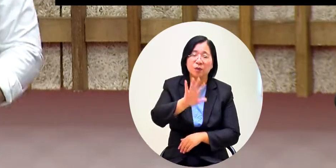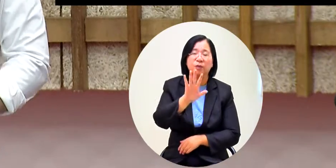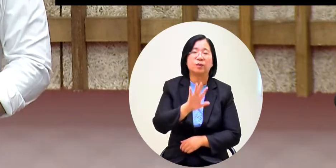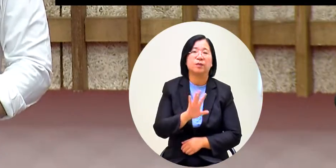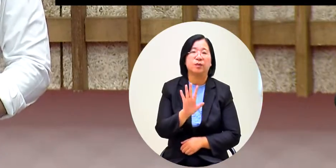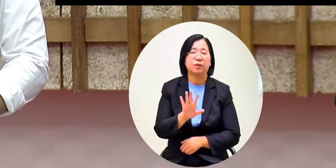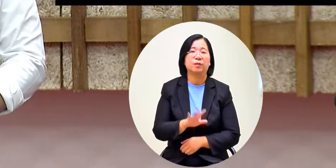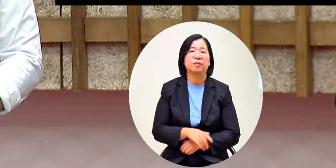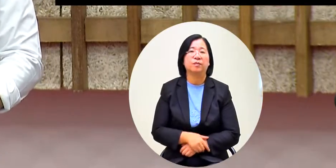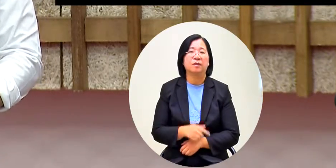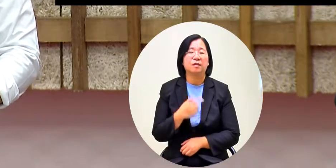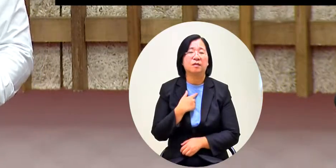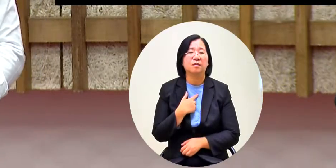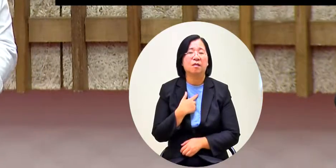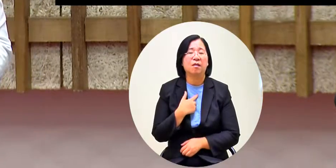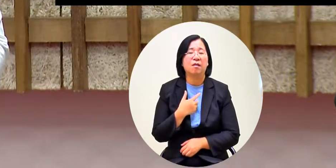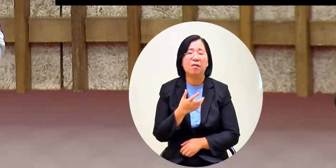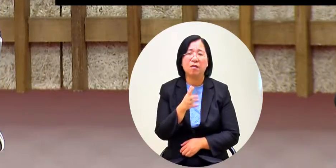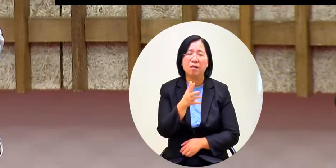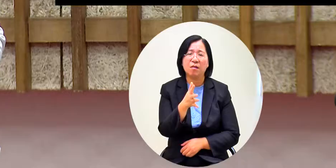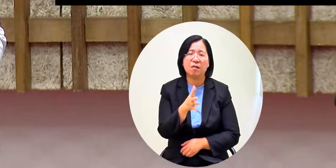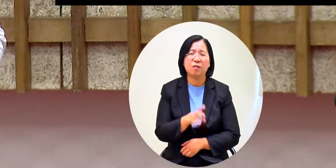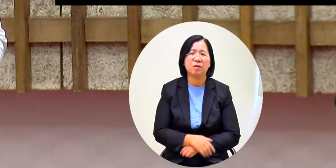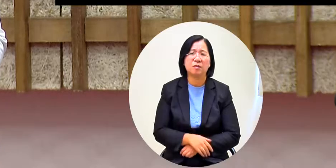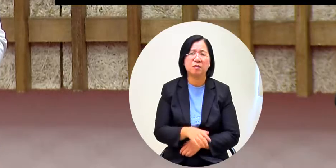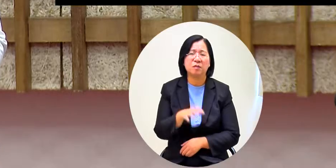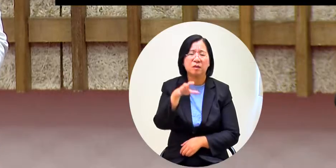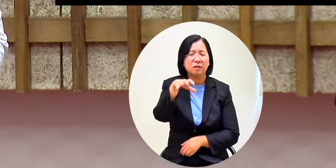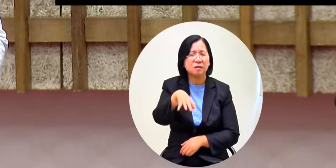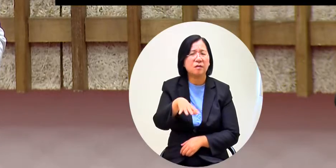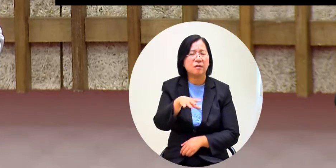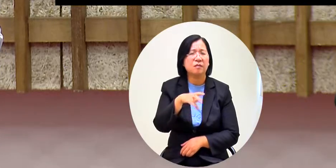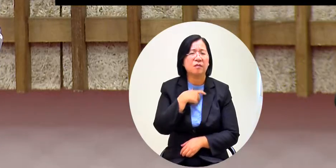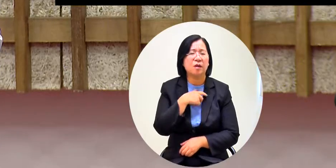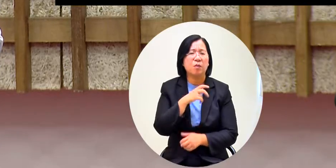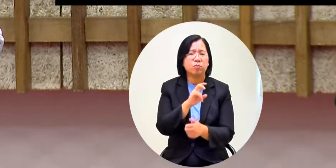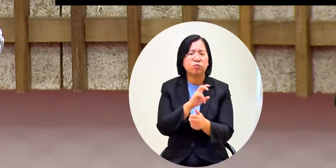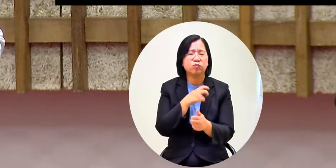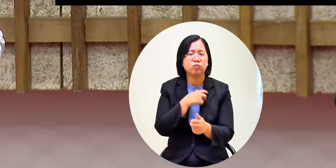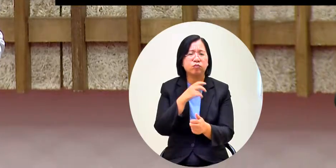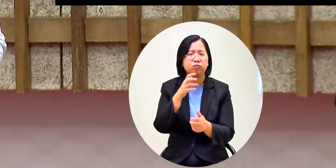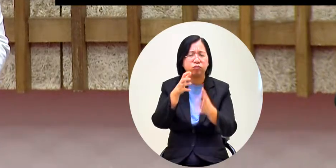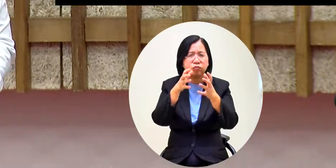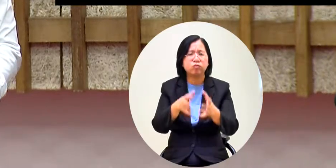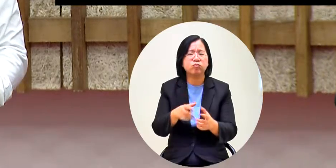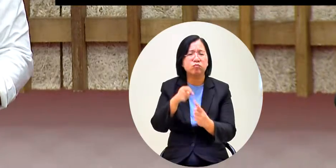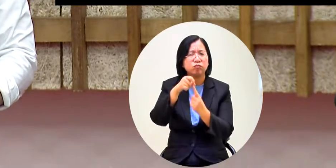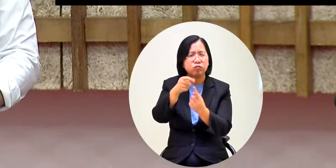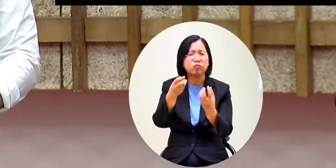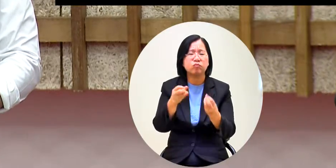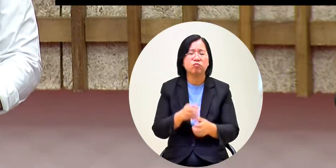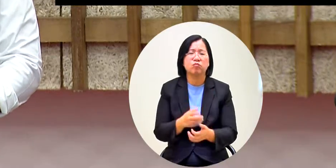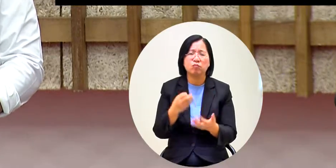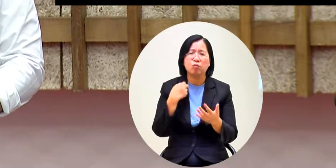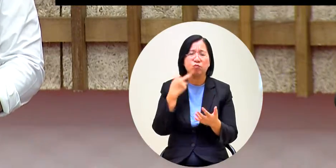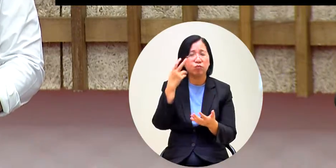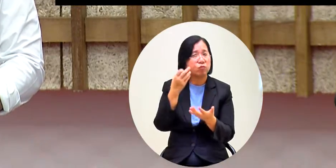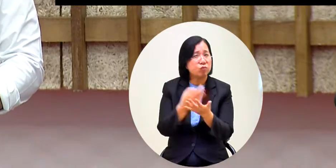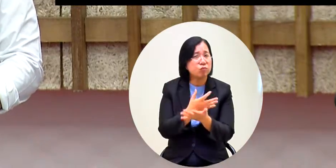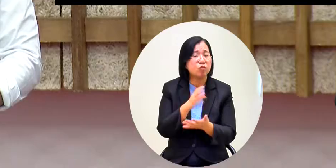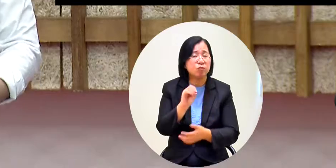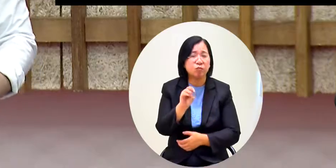发现说，为什么还是会有一些地方它没有被照顾到？是不是有一些不足的部分呢？我们看一下下一